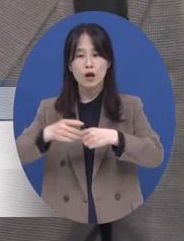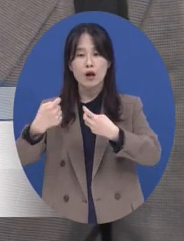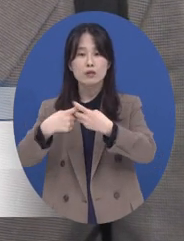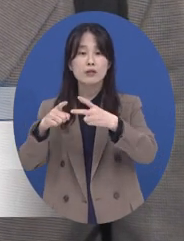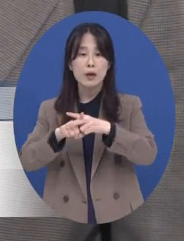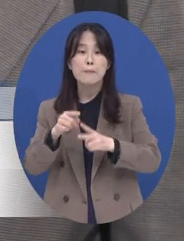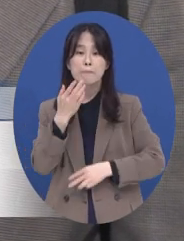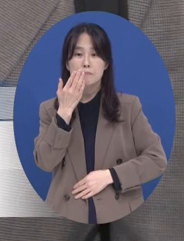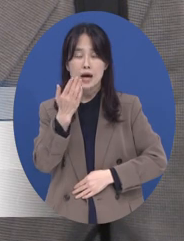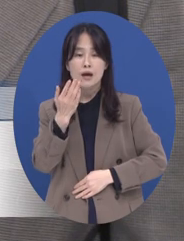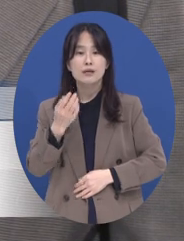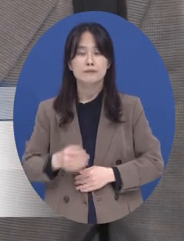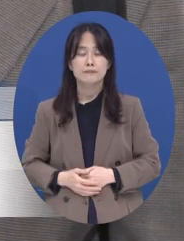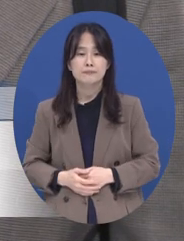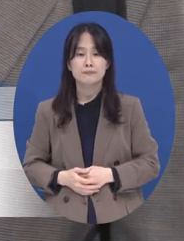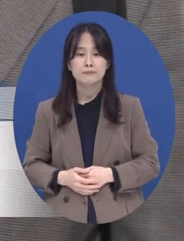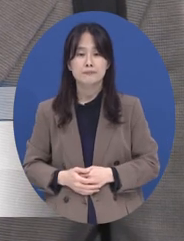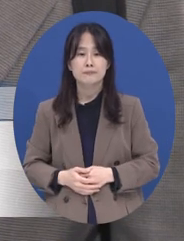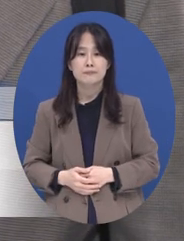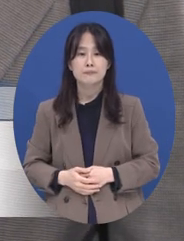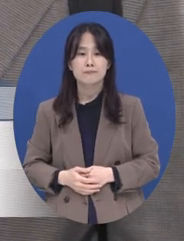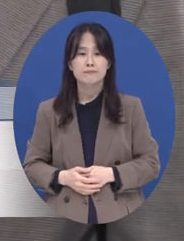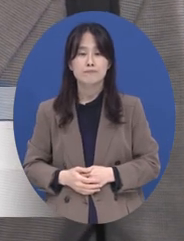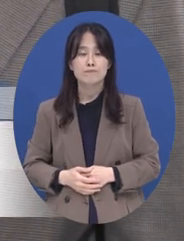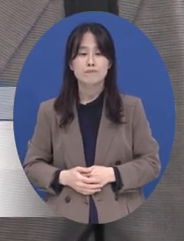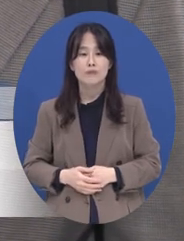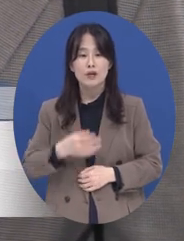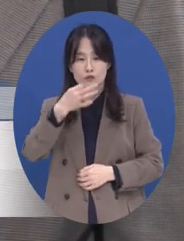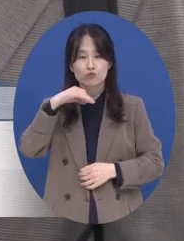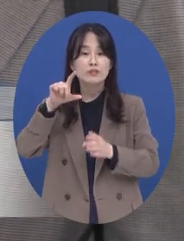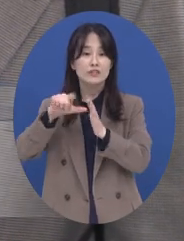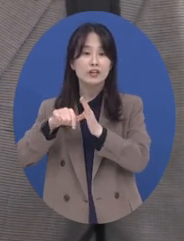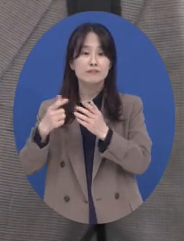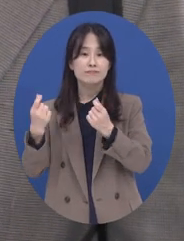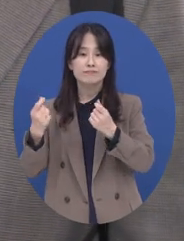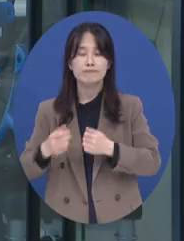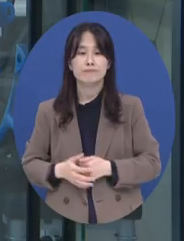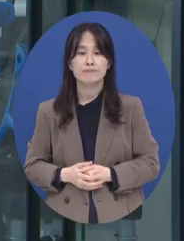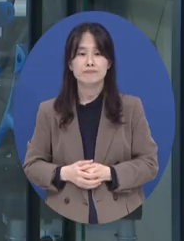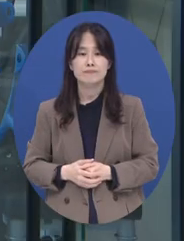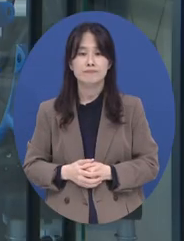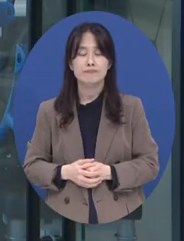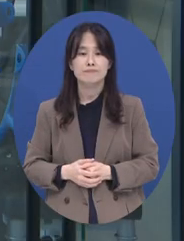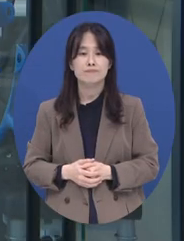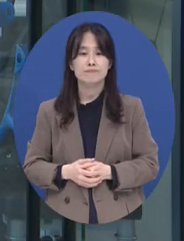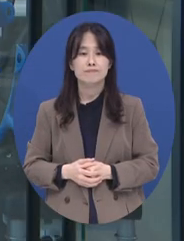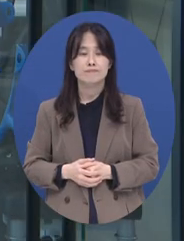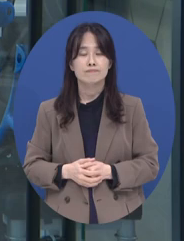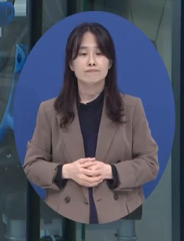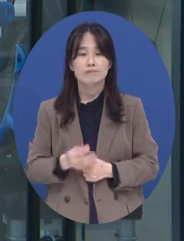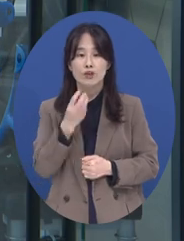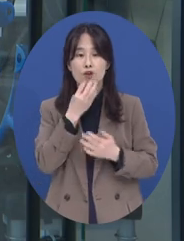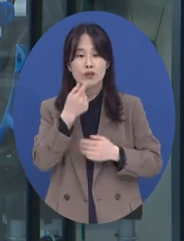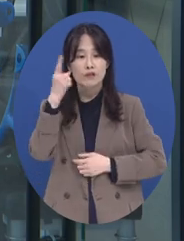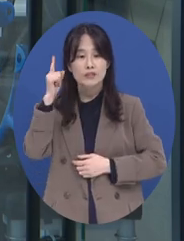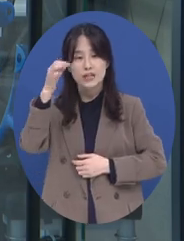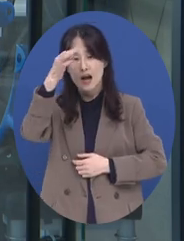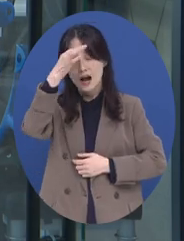잘 되고 기술을 또 이해할 수 있었습니다. 그래서 뭐 유익한 시간이었던 것 같습니다. 예. 앞으로도 경기